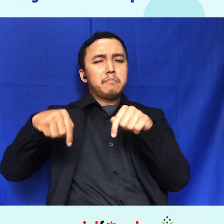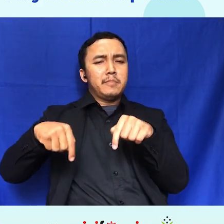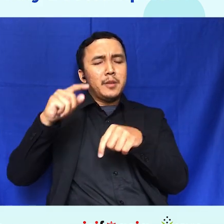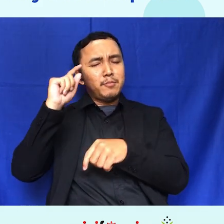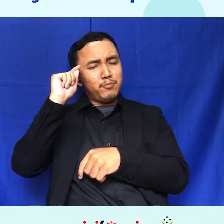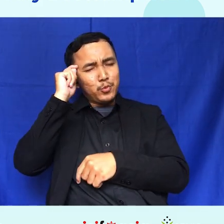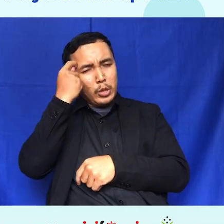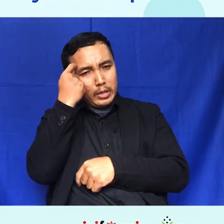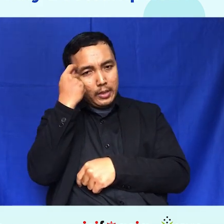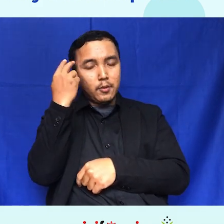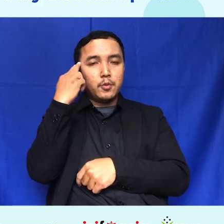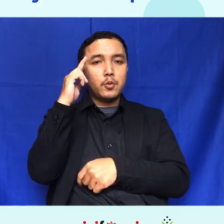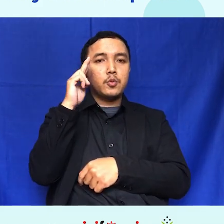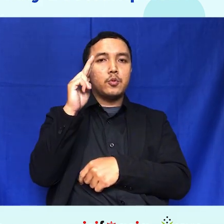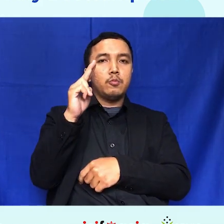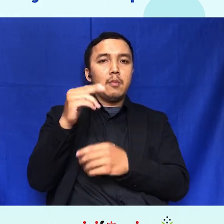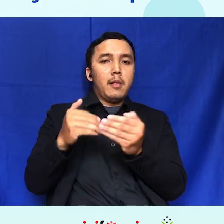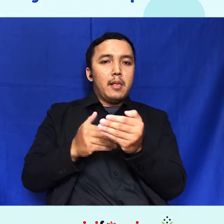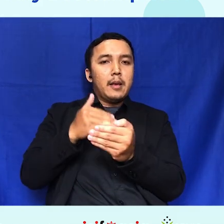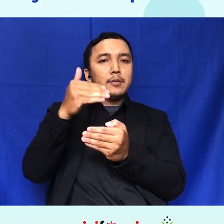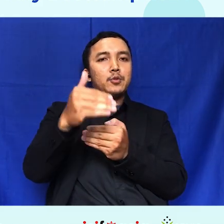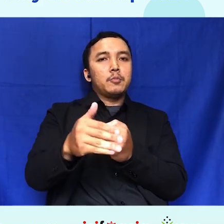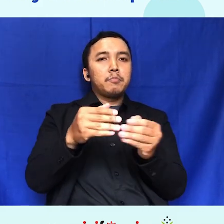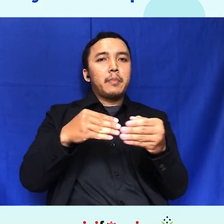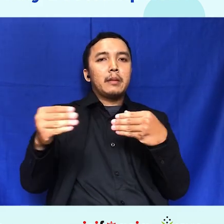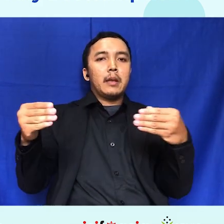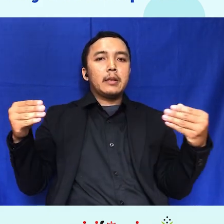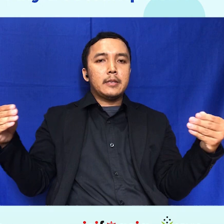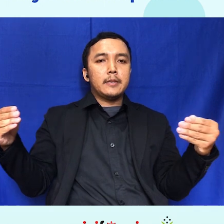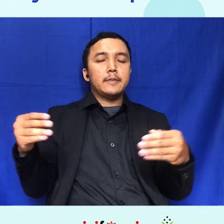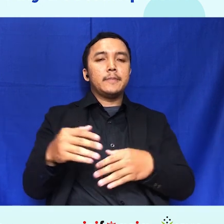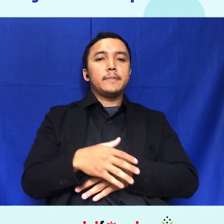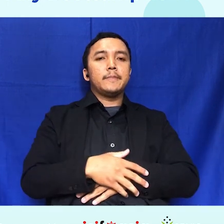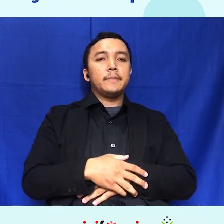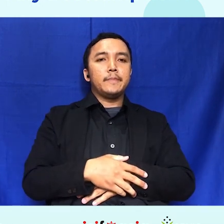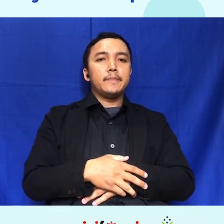kesulitan menuju ke bagian list materi.